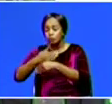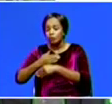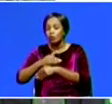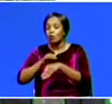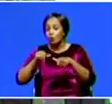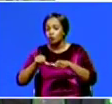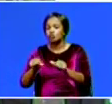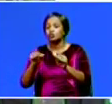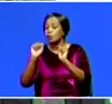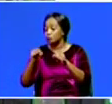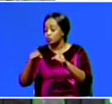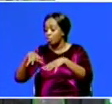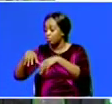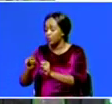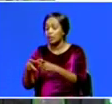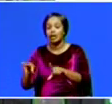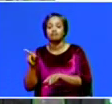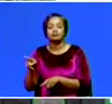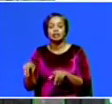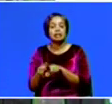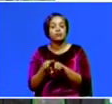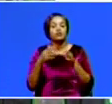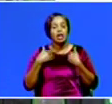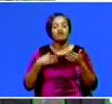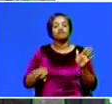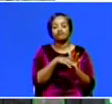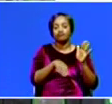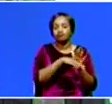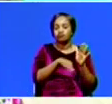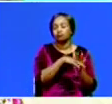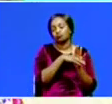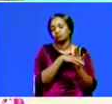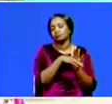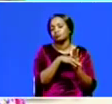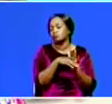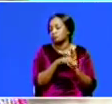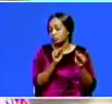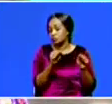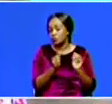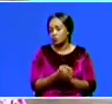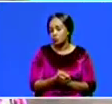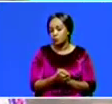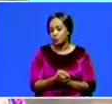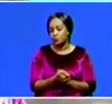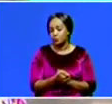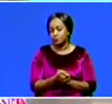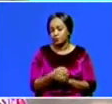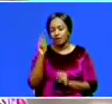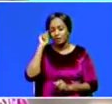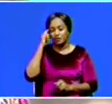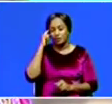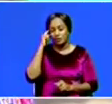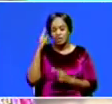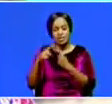kuna uwezekano wa kufurushwa kutoa nafasi zaidi kwa kukamilika kwa mradi huo. Nyanya alikaa muda kama